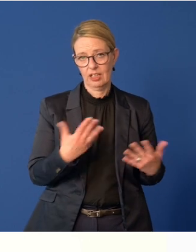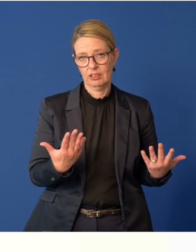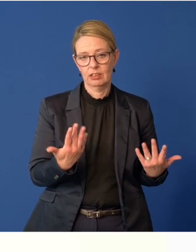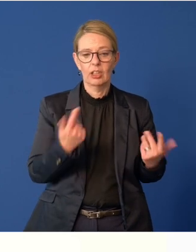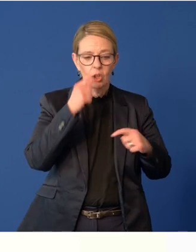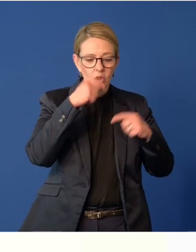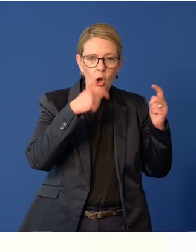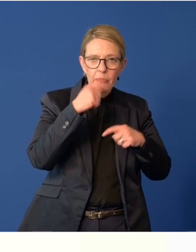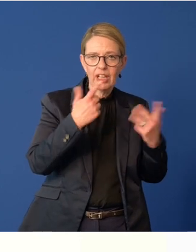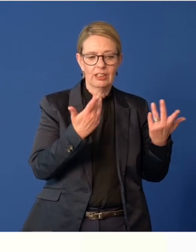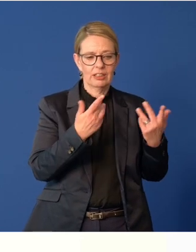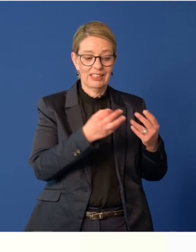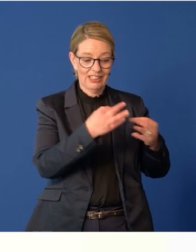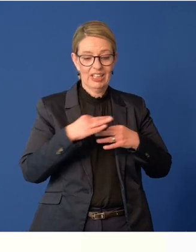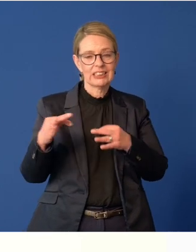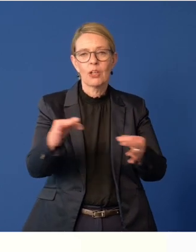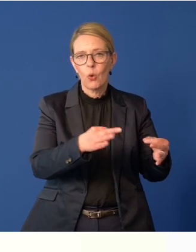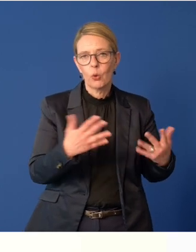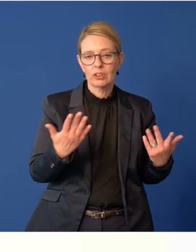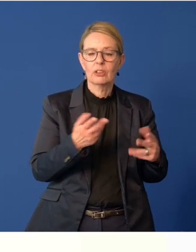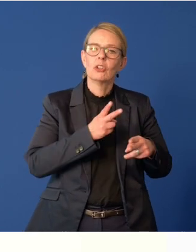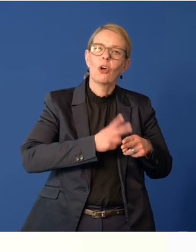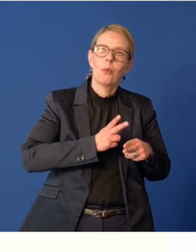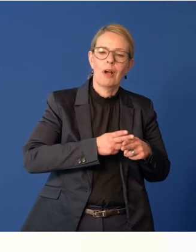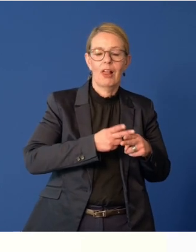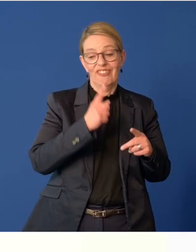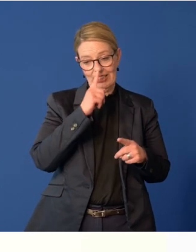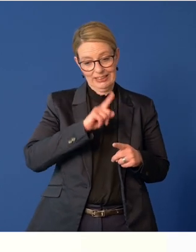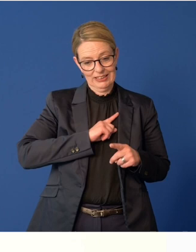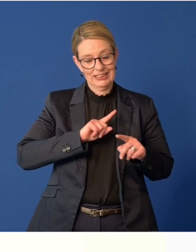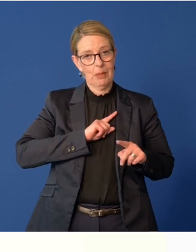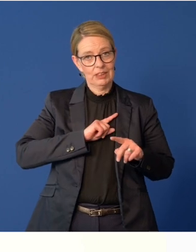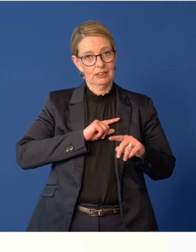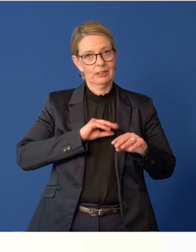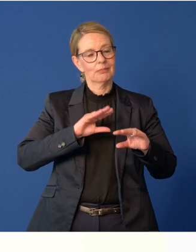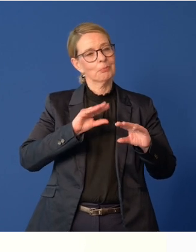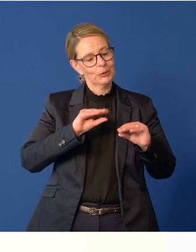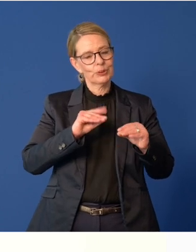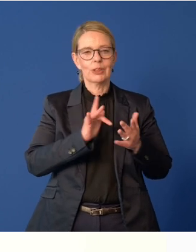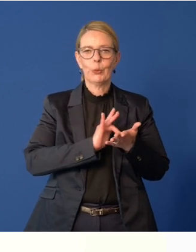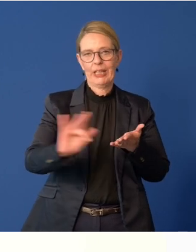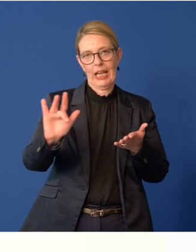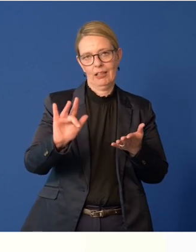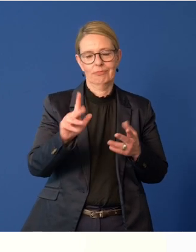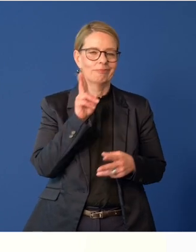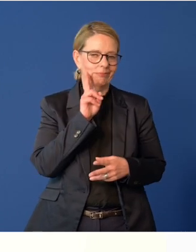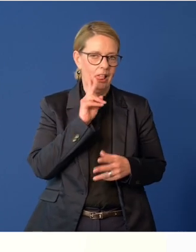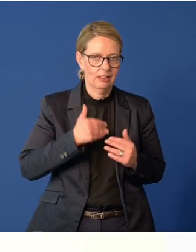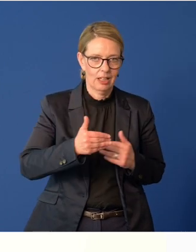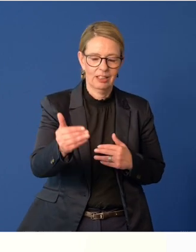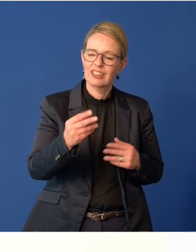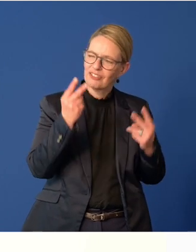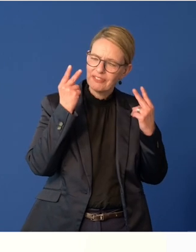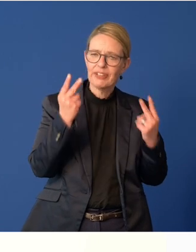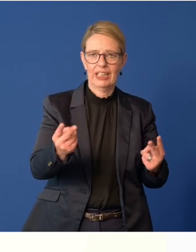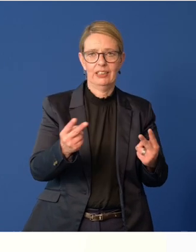Infektionserkrankungen, die über Tröpfcheninfektionen übertragen werden, durch die ganz normale Hygiene, die man auch so im Alltag quasi einhalten sollte.